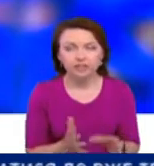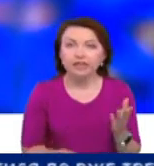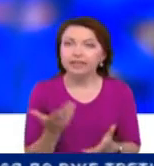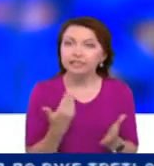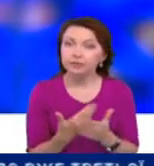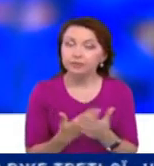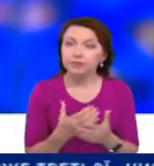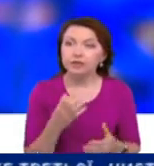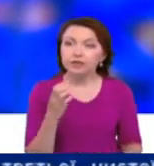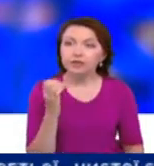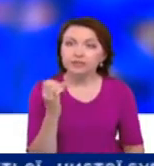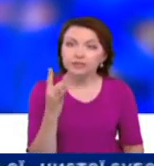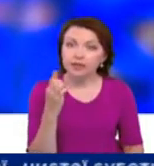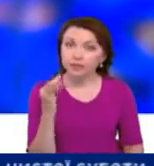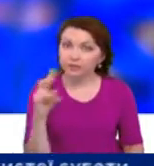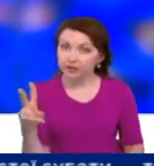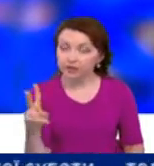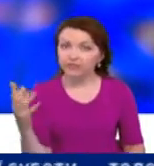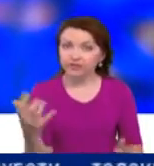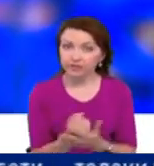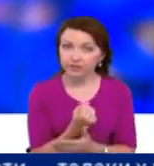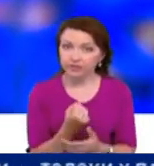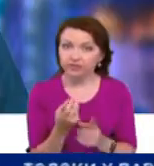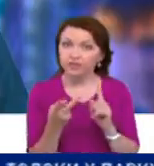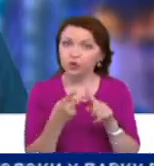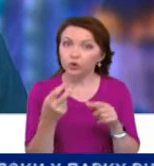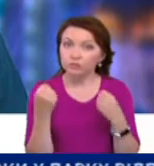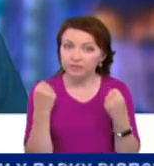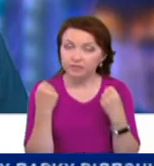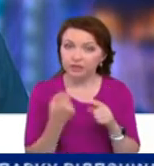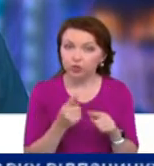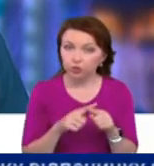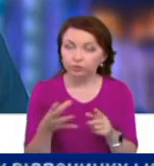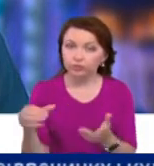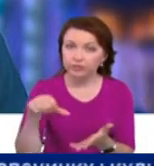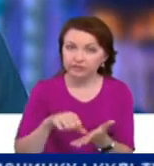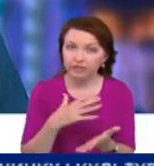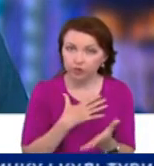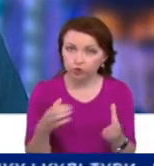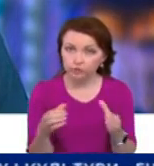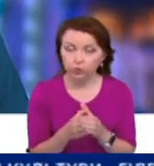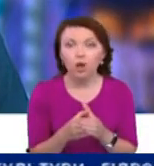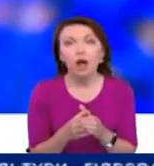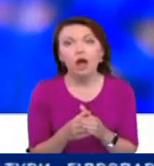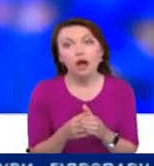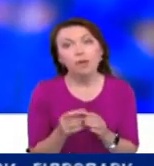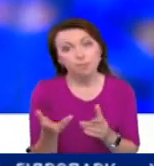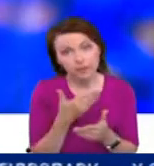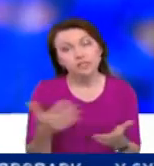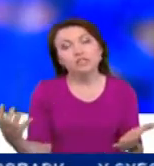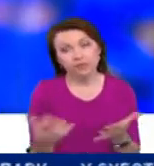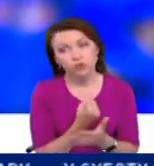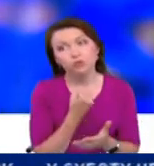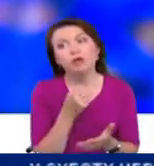например, Сербин выигрывает, да, это второй спортсмен, который будет предоставлен нашей сборной, то мы